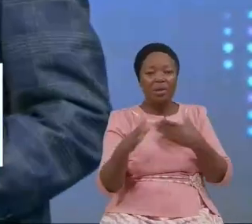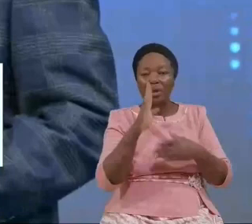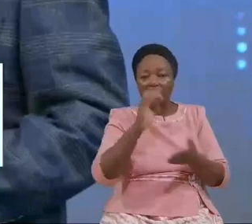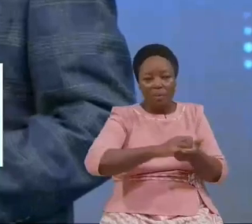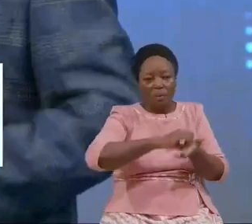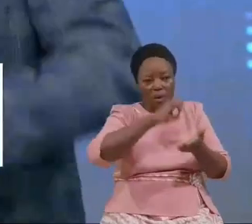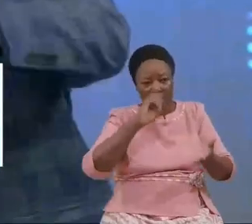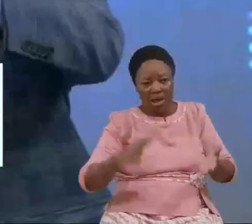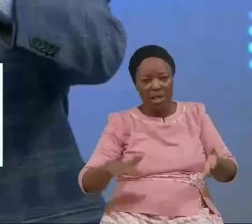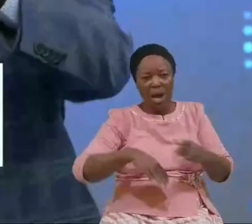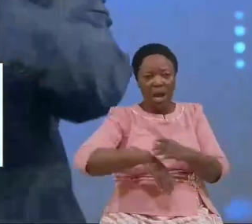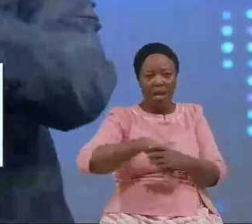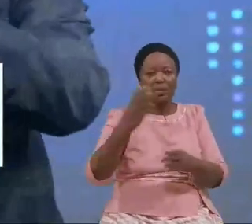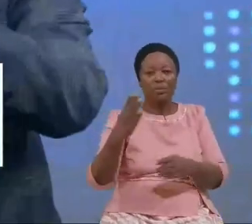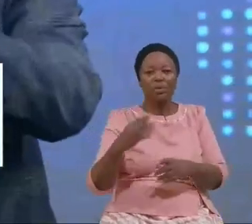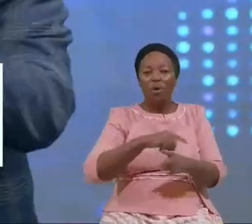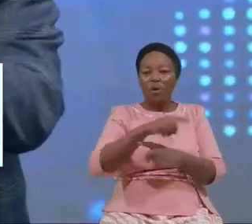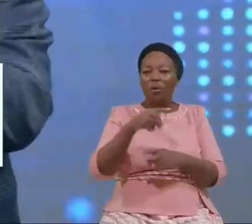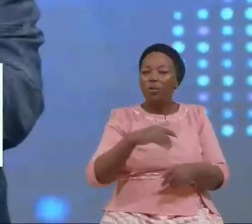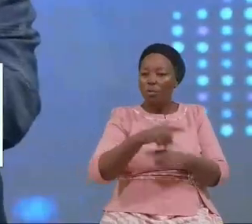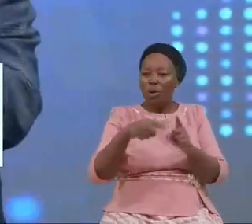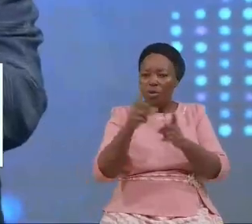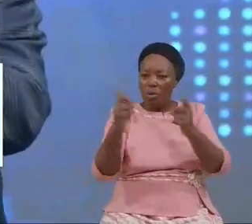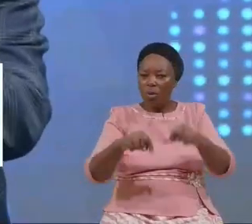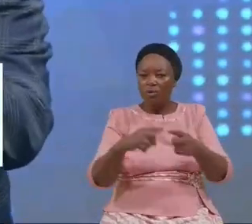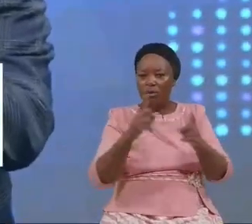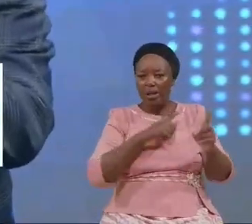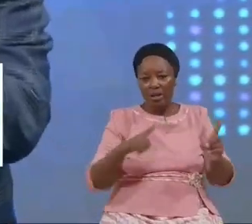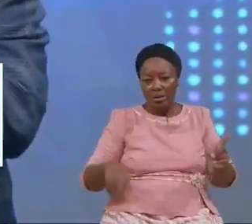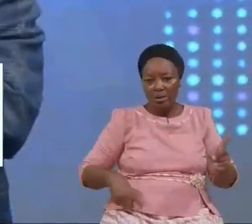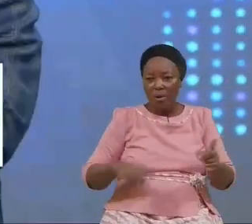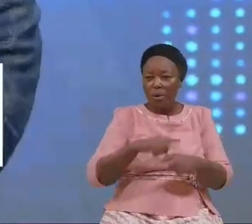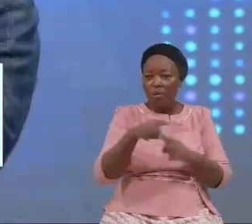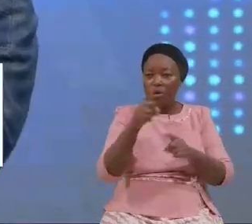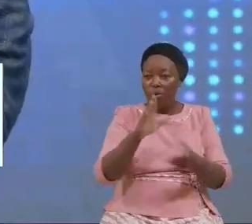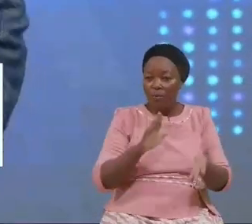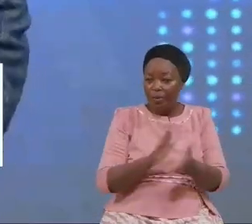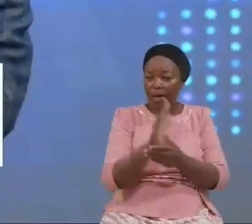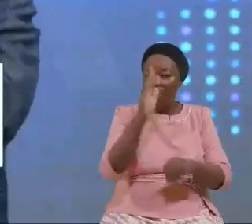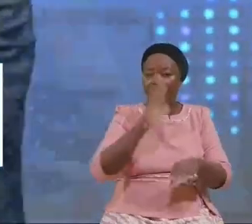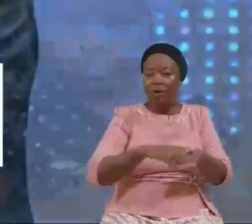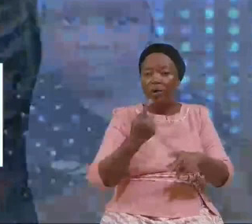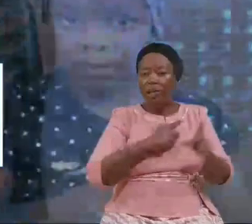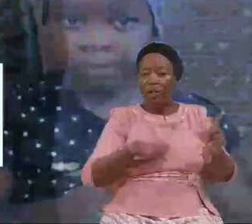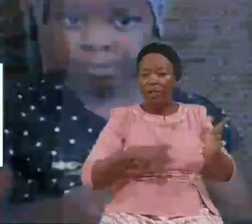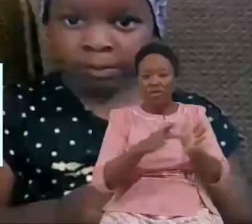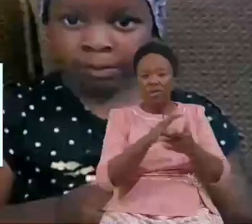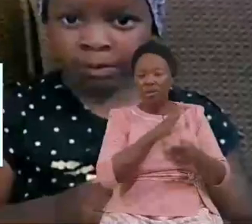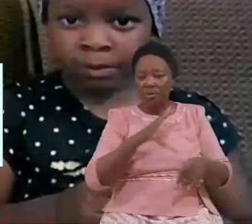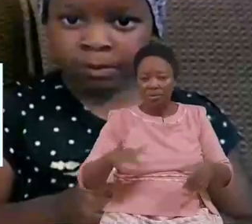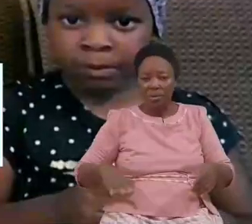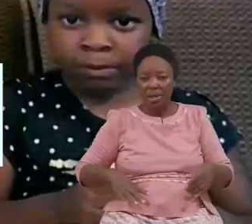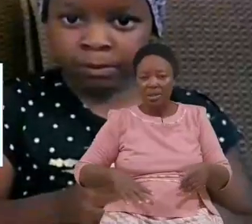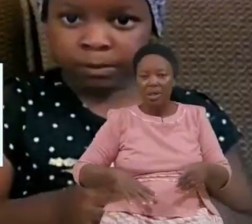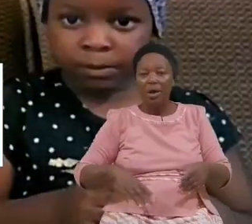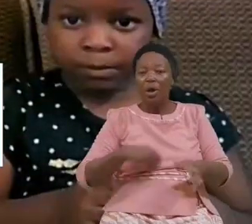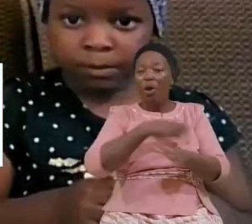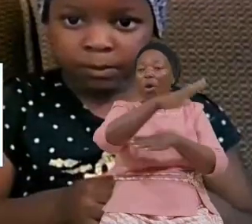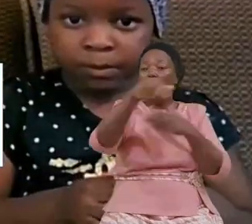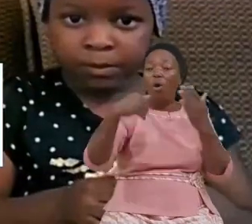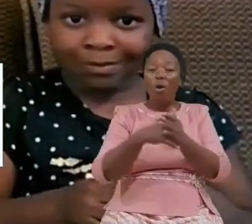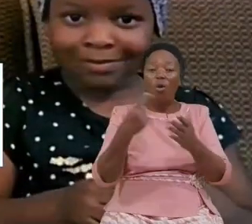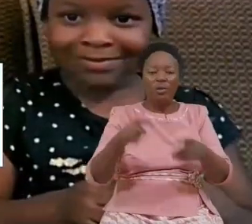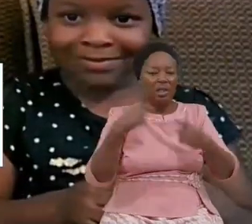soit effacés quand vous venez au Seigneur quand vous croyez au Seigneur Jésus-Christ tous